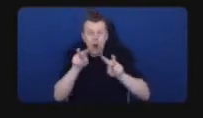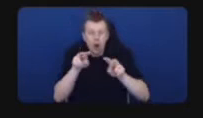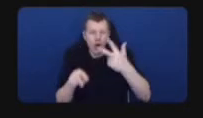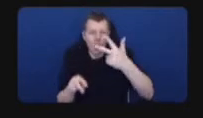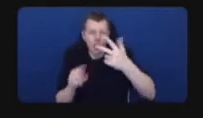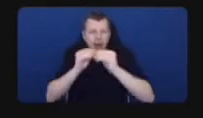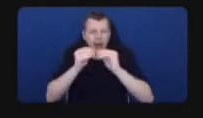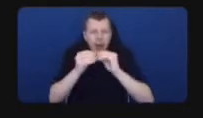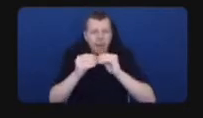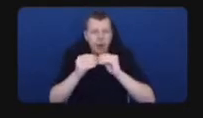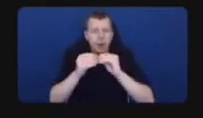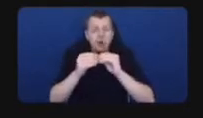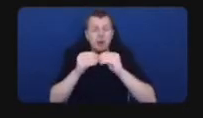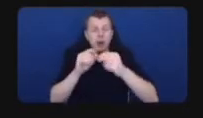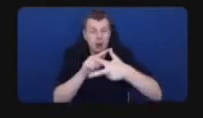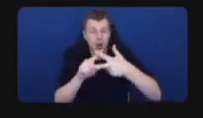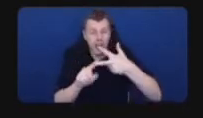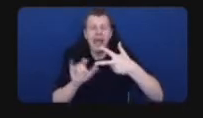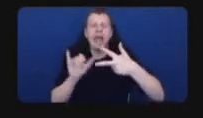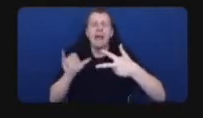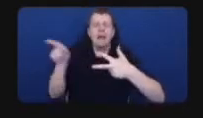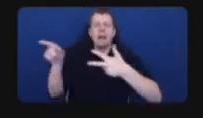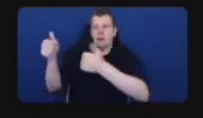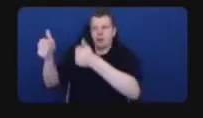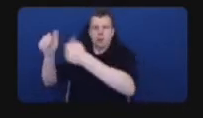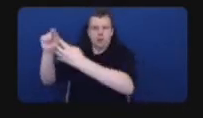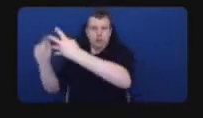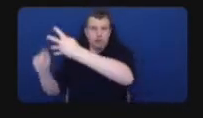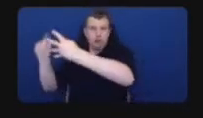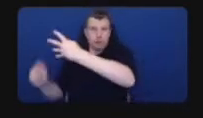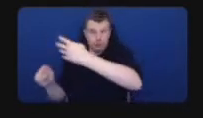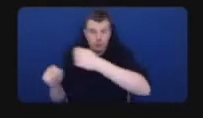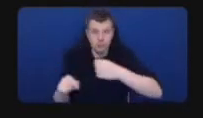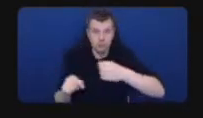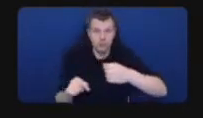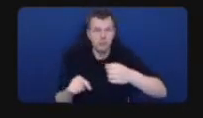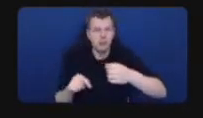大部分呢是我们是用三个指标来看的。那这些指标是